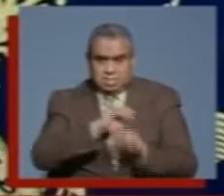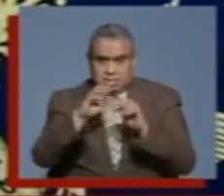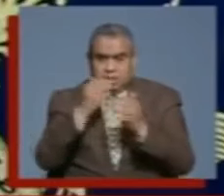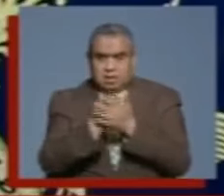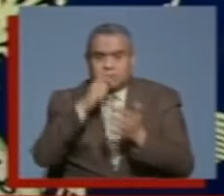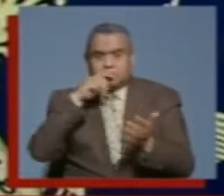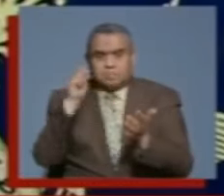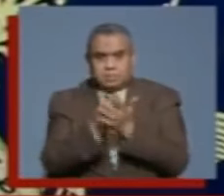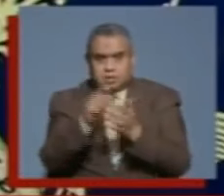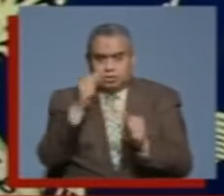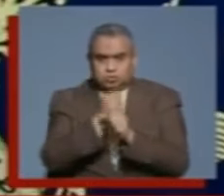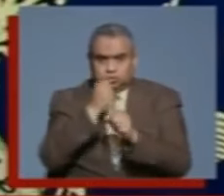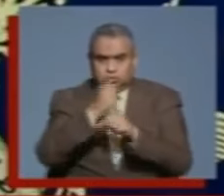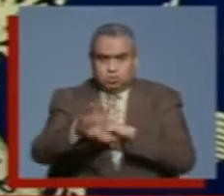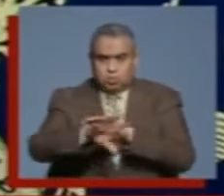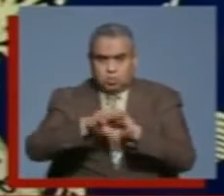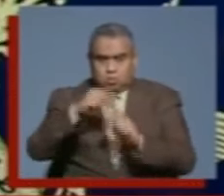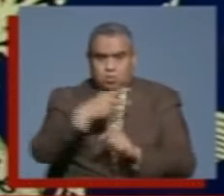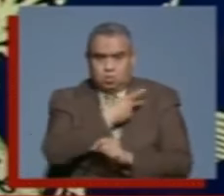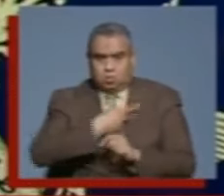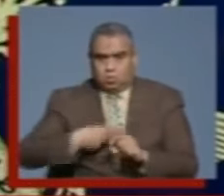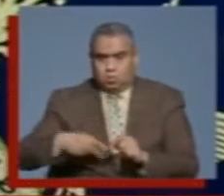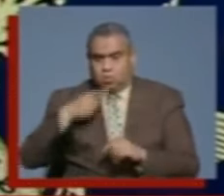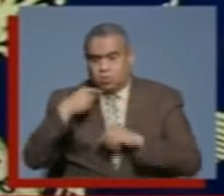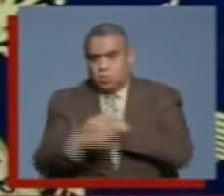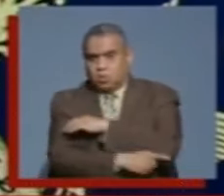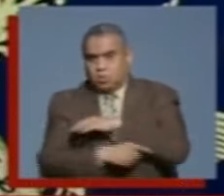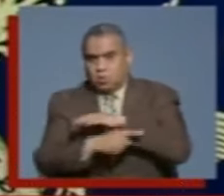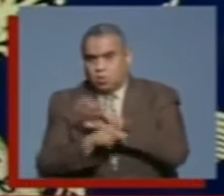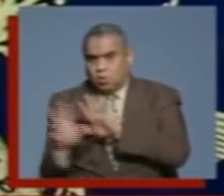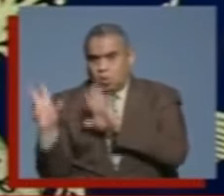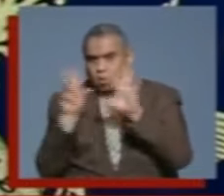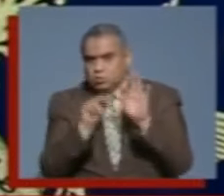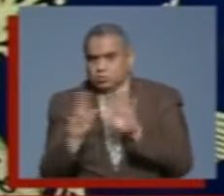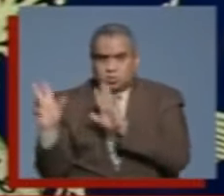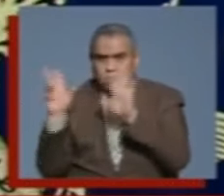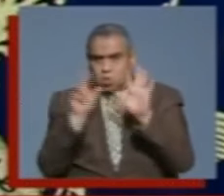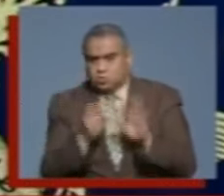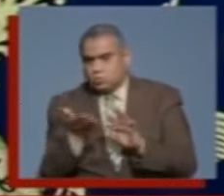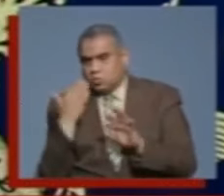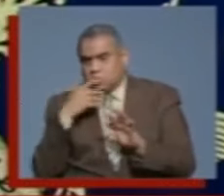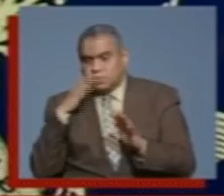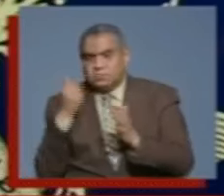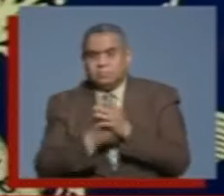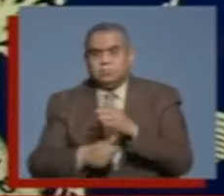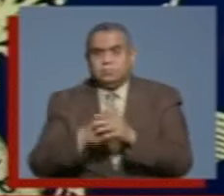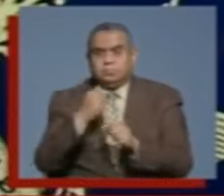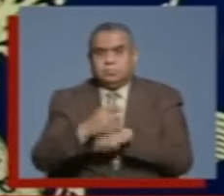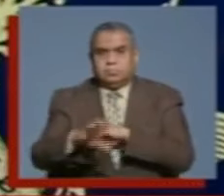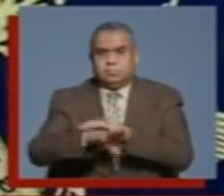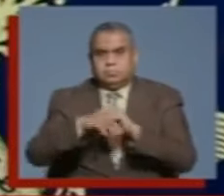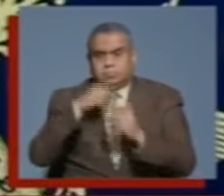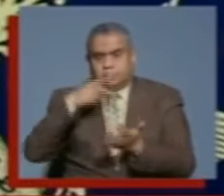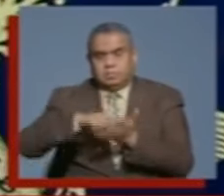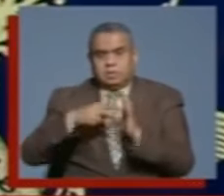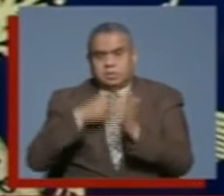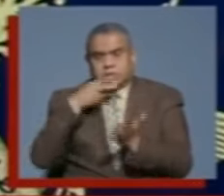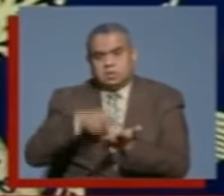خلال يعني الاسابيع القليله الماضيه يعني احنا بنحاول نكون على الطريق الصحيح لاعاده